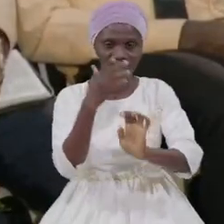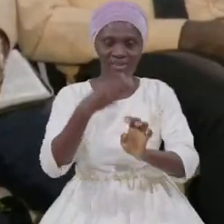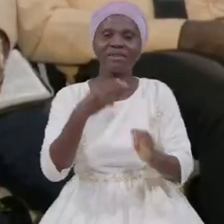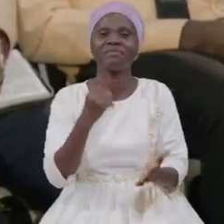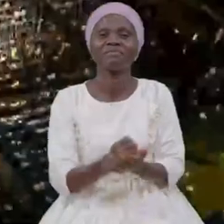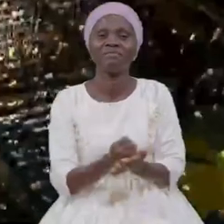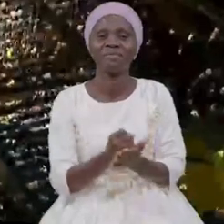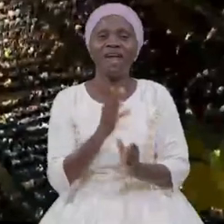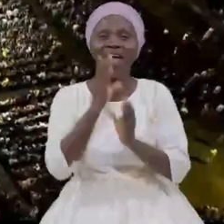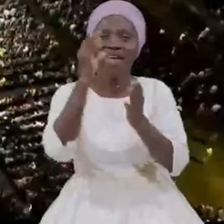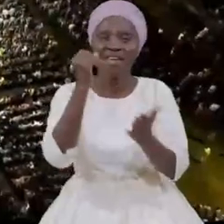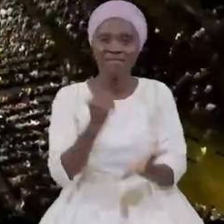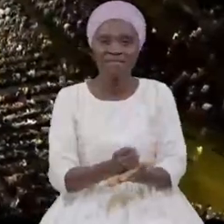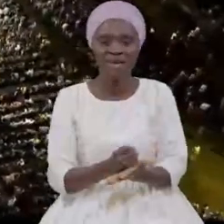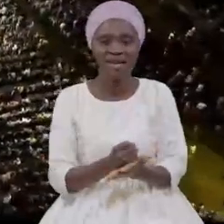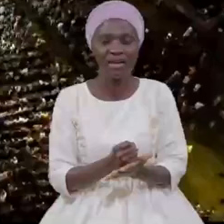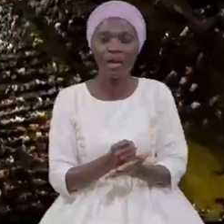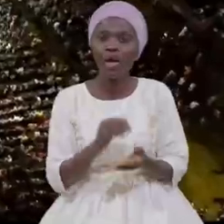Donne-moi un grand amen.